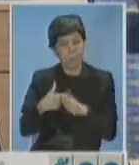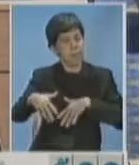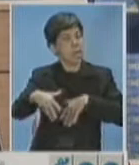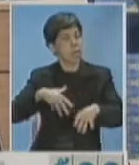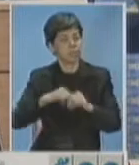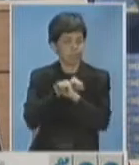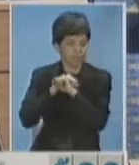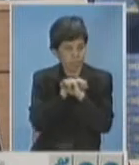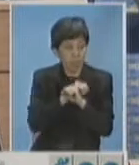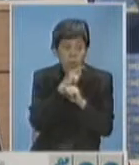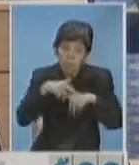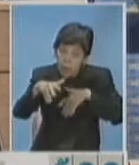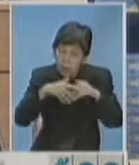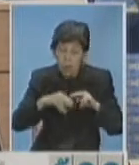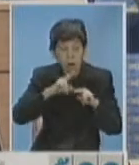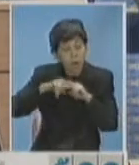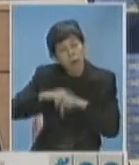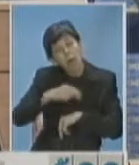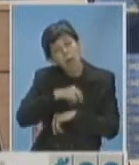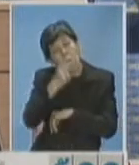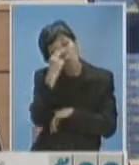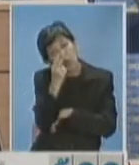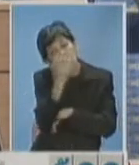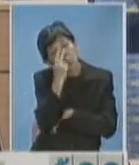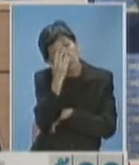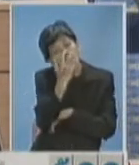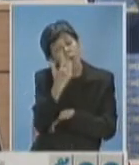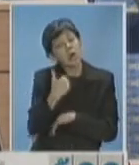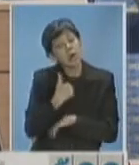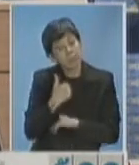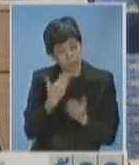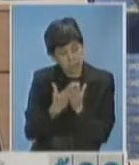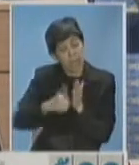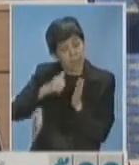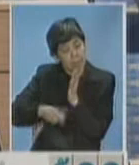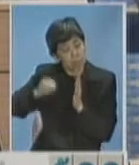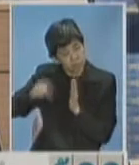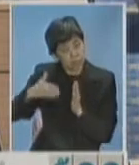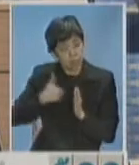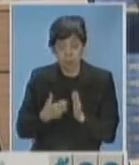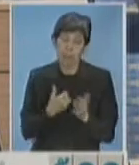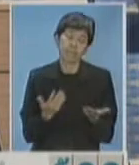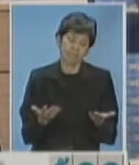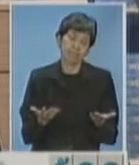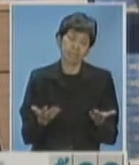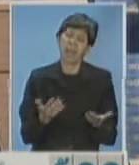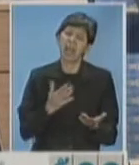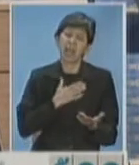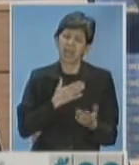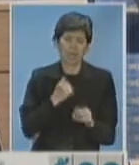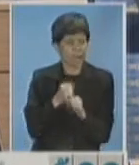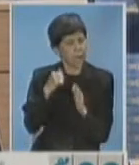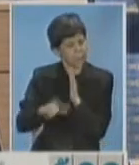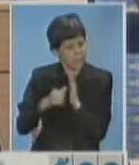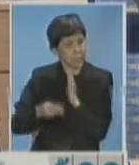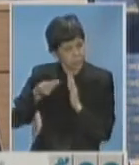ชนเมื่อพี่น้องประชาชนที่นั่งอยู่ทางบ้านนั่งอยู่หน้าจอโทรทัศน์เสียภาษีกันทุกคนไม่มีข้อยกเว้นและไม่มีทางหลีกเลี่ยง